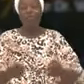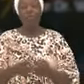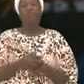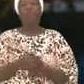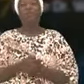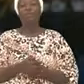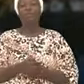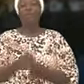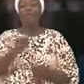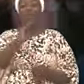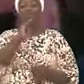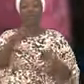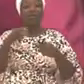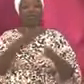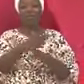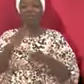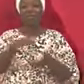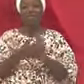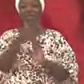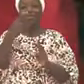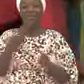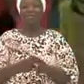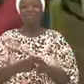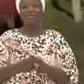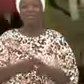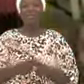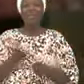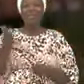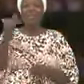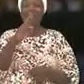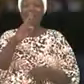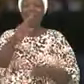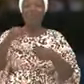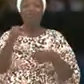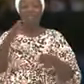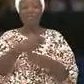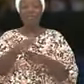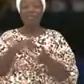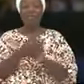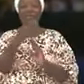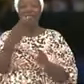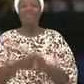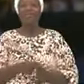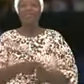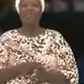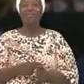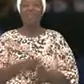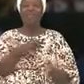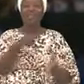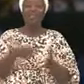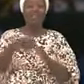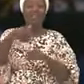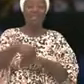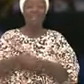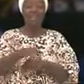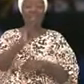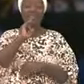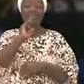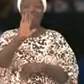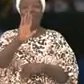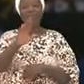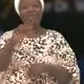avoir ma prépa t il vos parties il va partir ce soir c'est ta